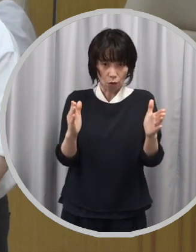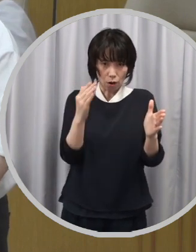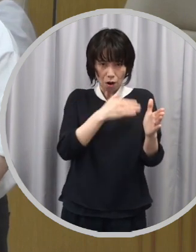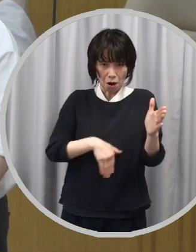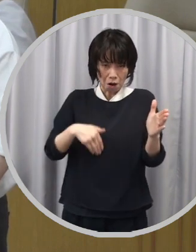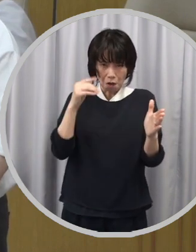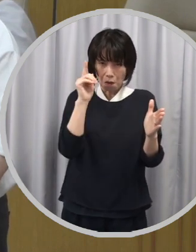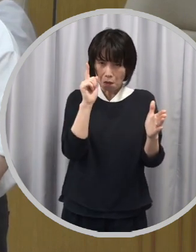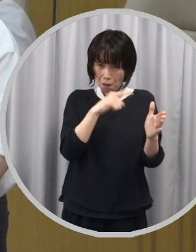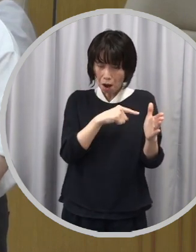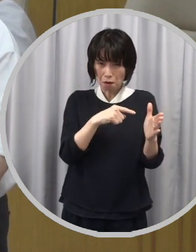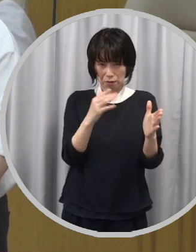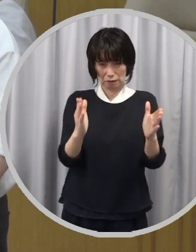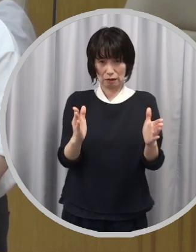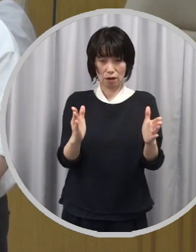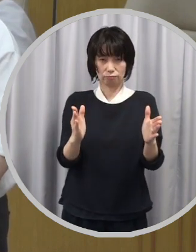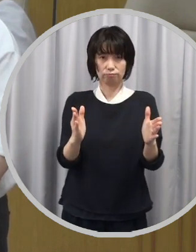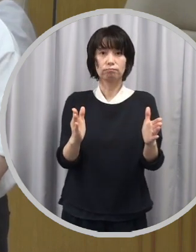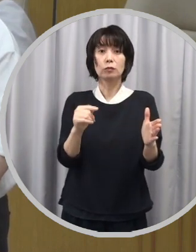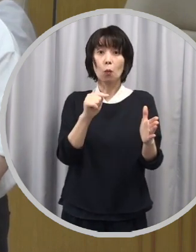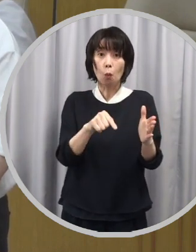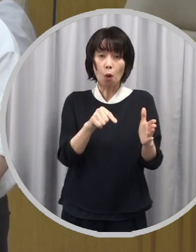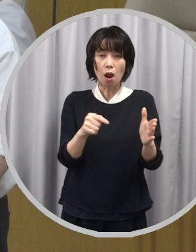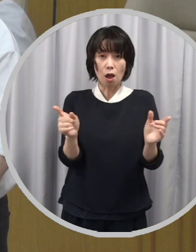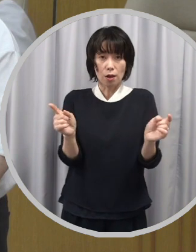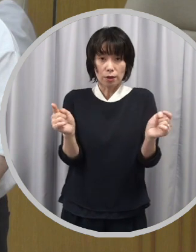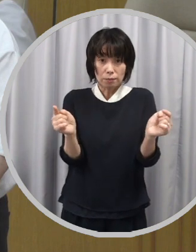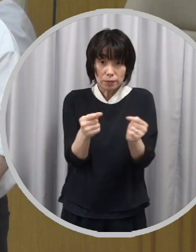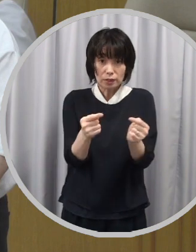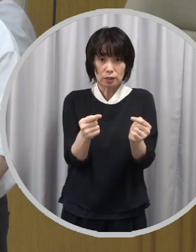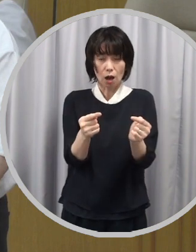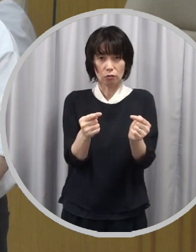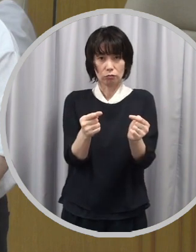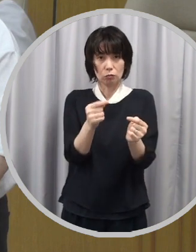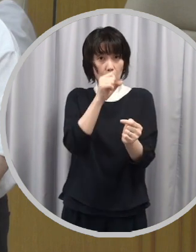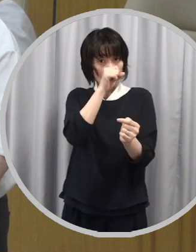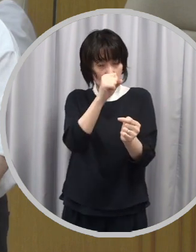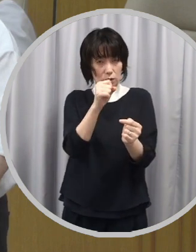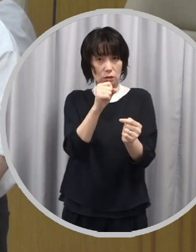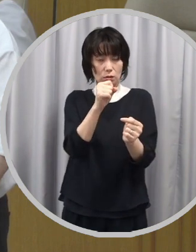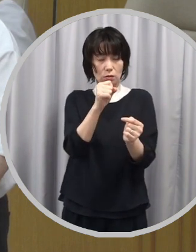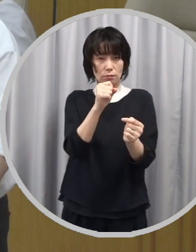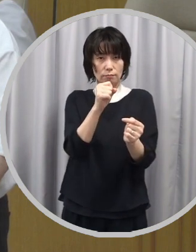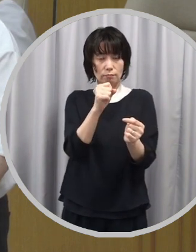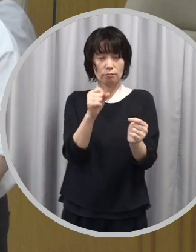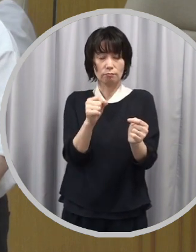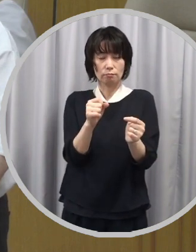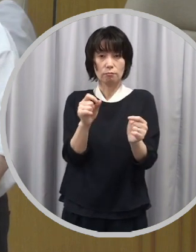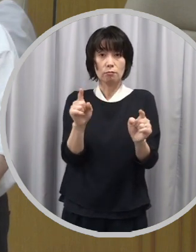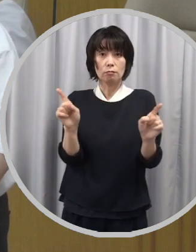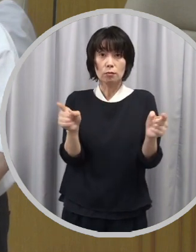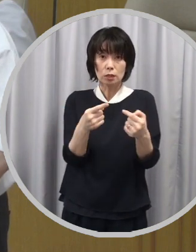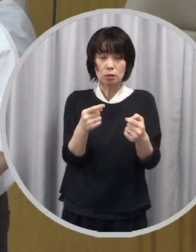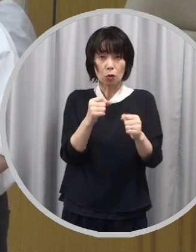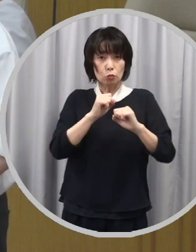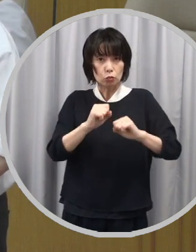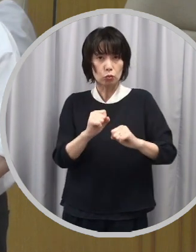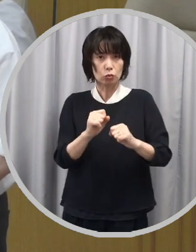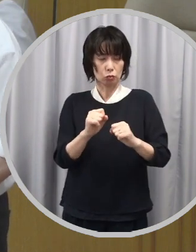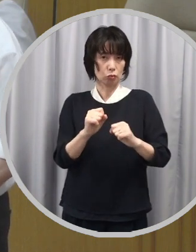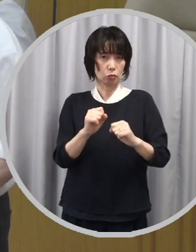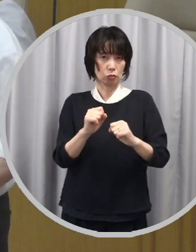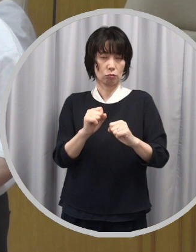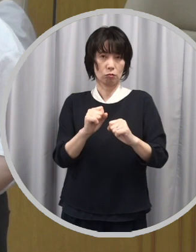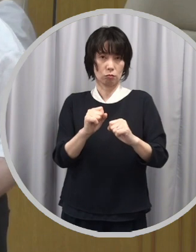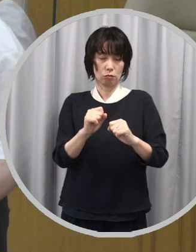えるので、この期間は当然短ければ短いほどよく、いかに短くするかは国の大